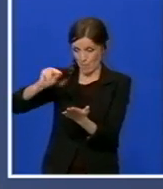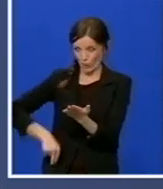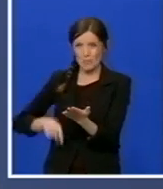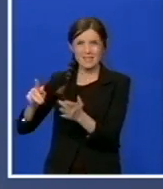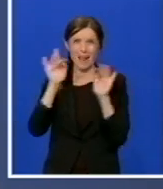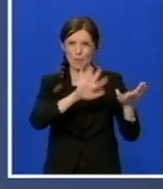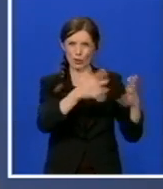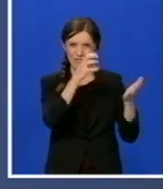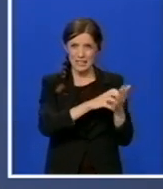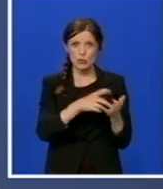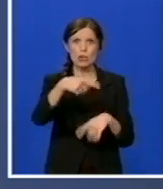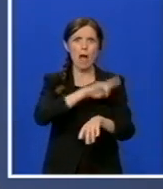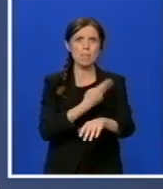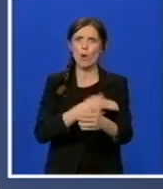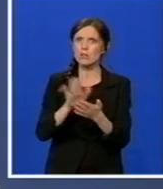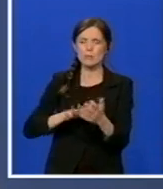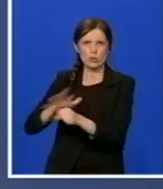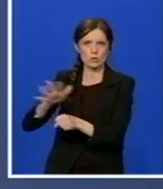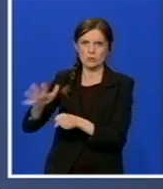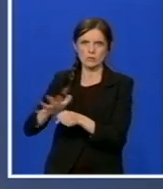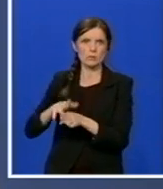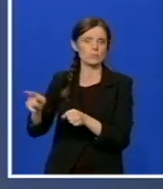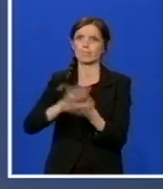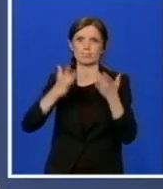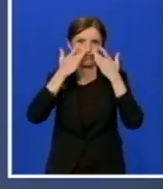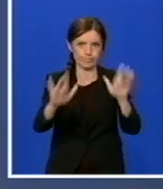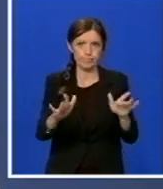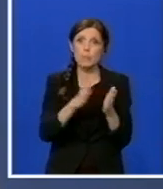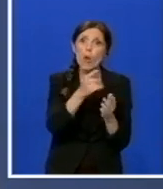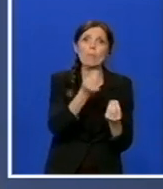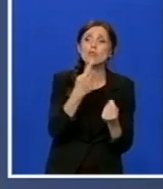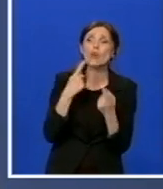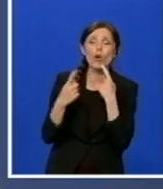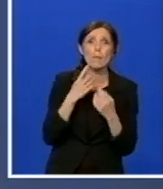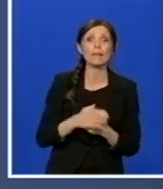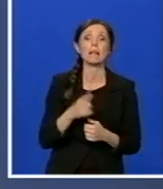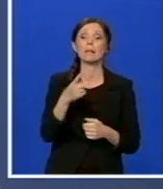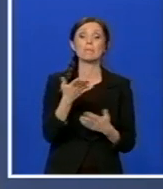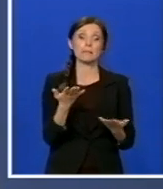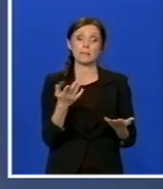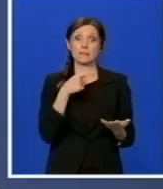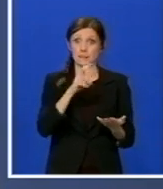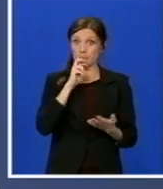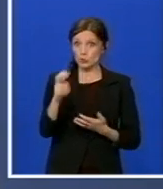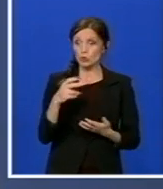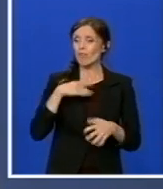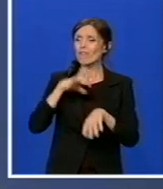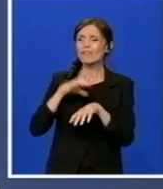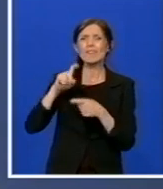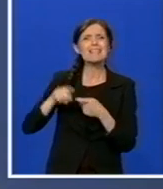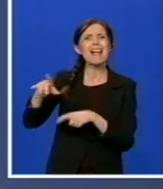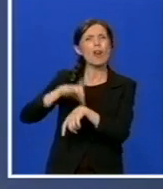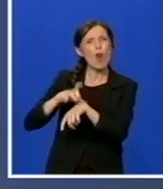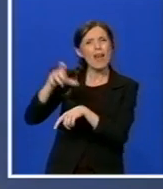se tiče vašeg poslednjeg pitanja, koje je u vezi sa koleginicom, zaista nisam upoznata sa tim, tako da ne bih komentarisala.